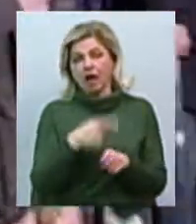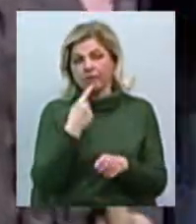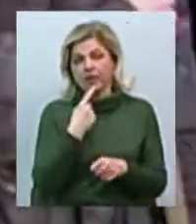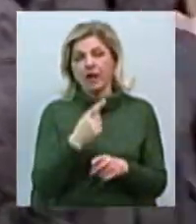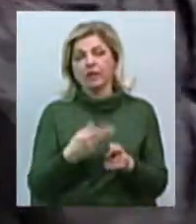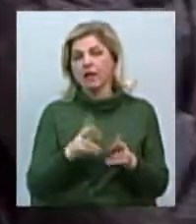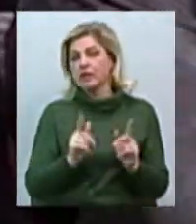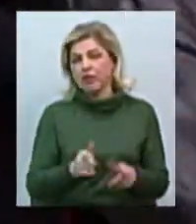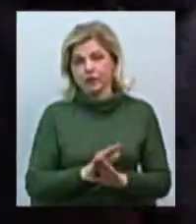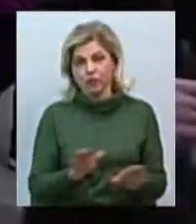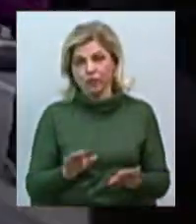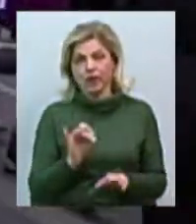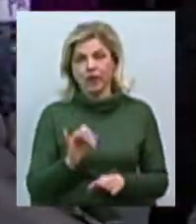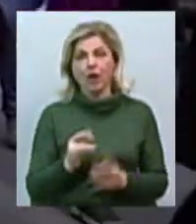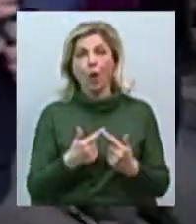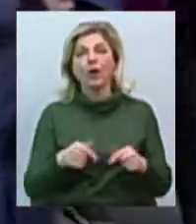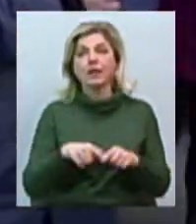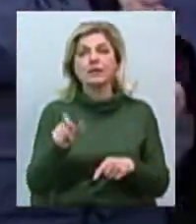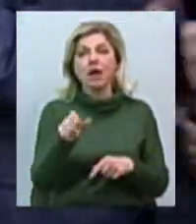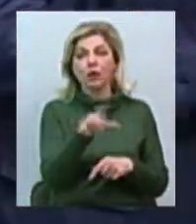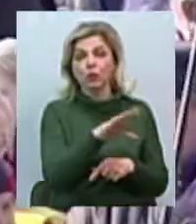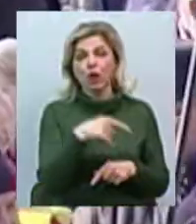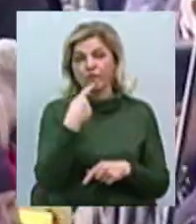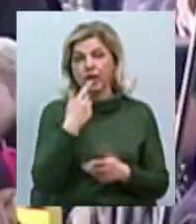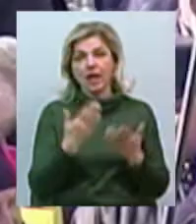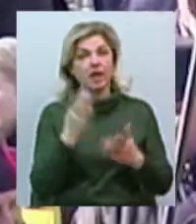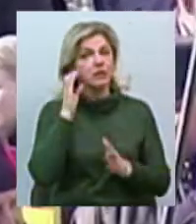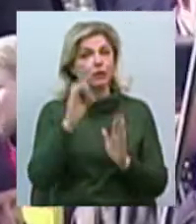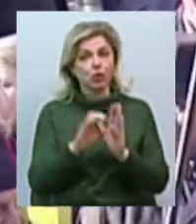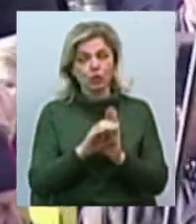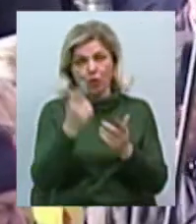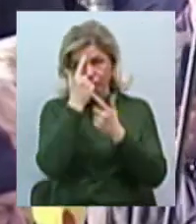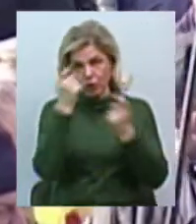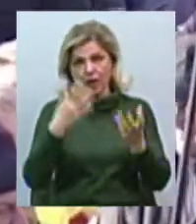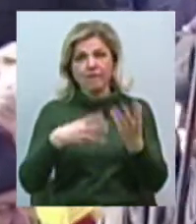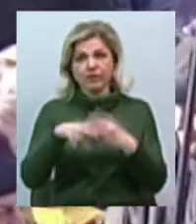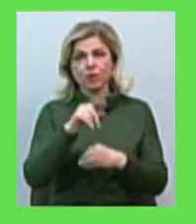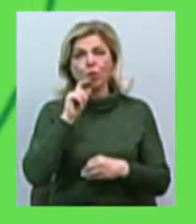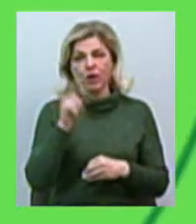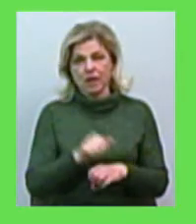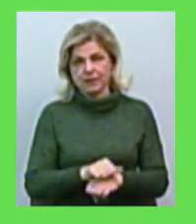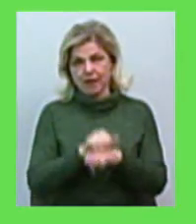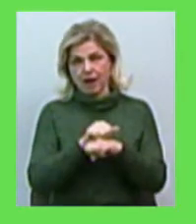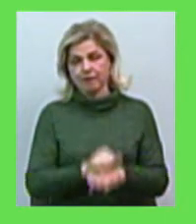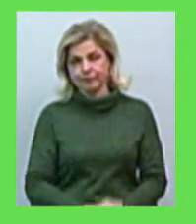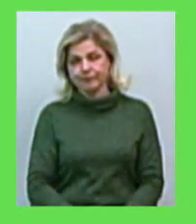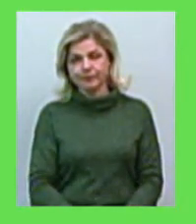не влаштовує. Організатори кажуть, якщо до них не дослухаються, оголосять загальноукраїнський страйк.